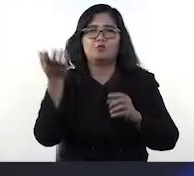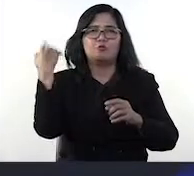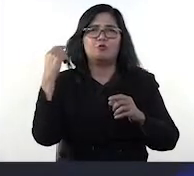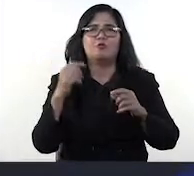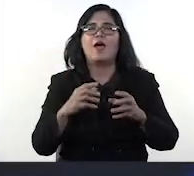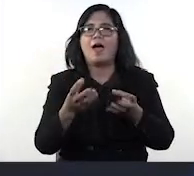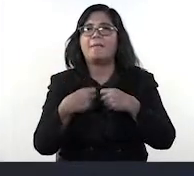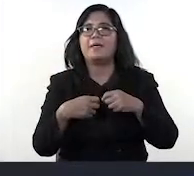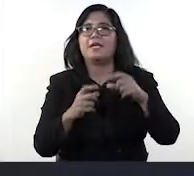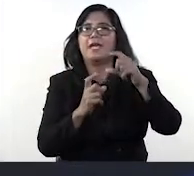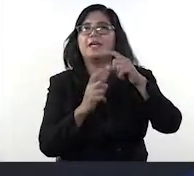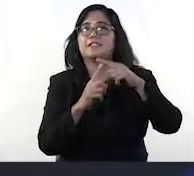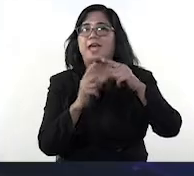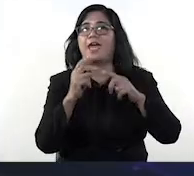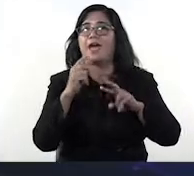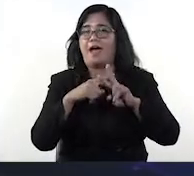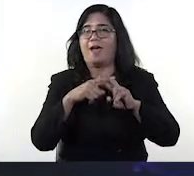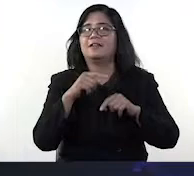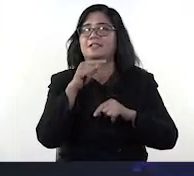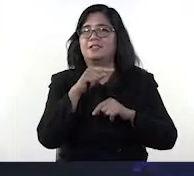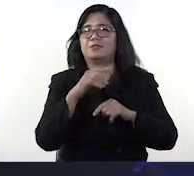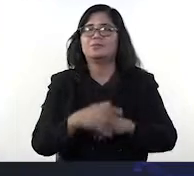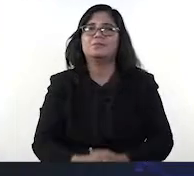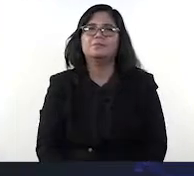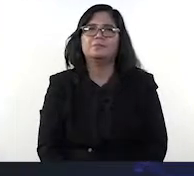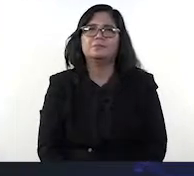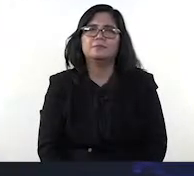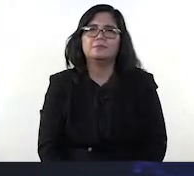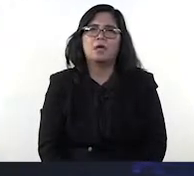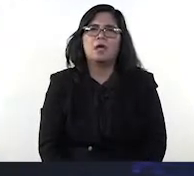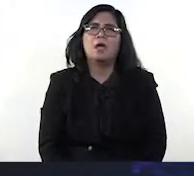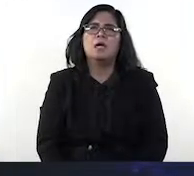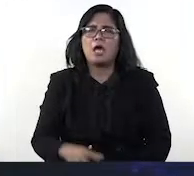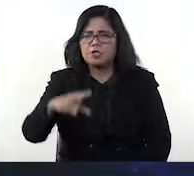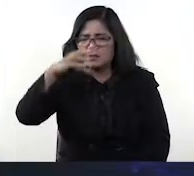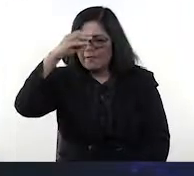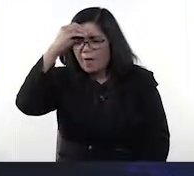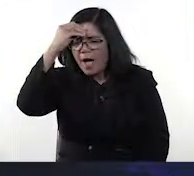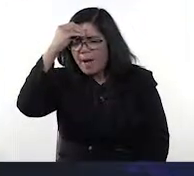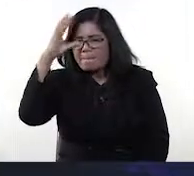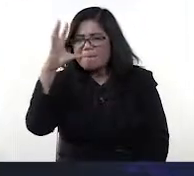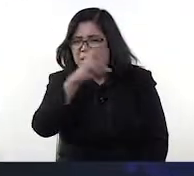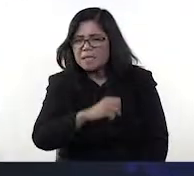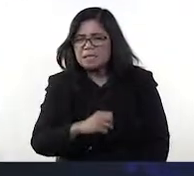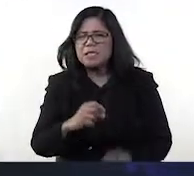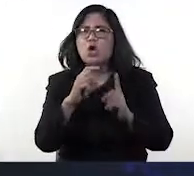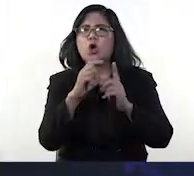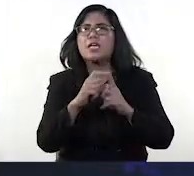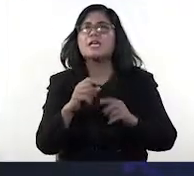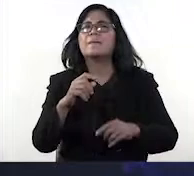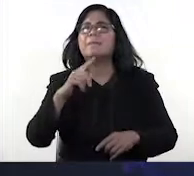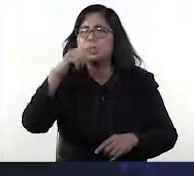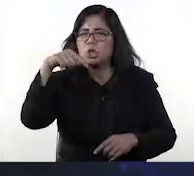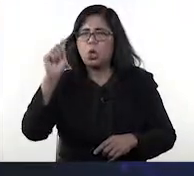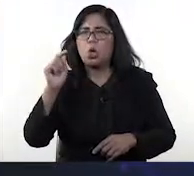Hai Jadi bukan saya anti doktrin tetapi kita harus mengerti dokter dengan betul Pondok terindah hanya jembatan